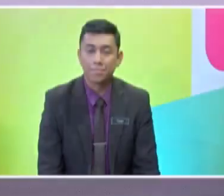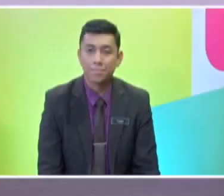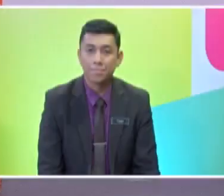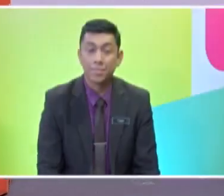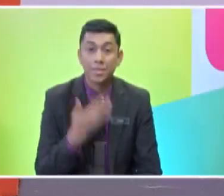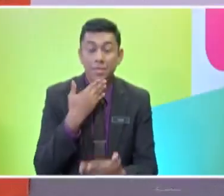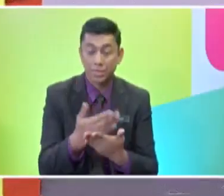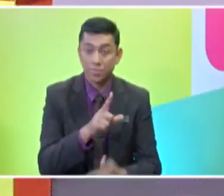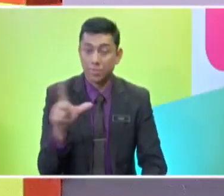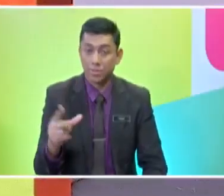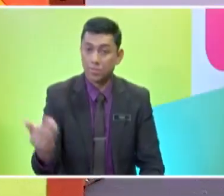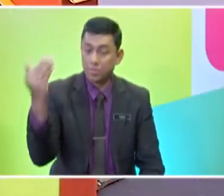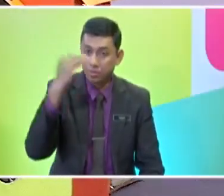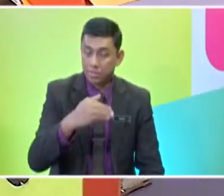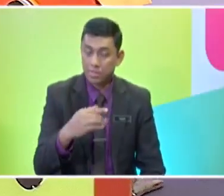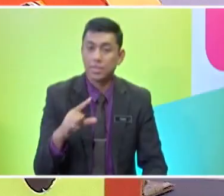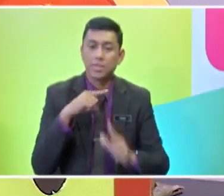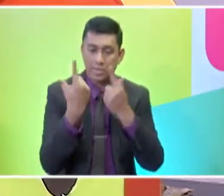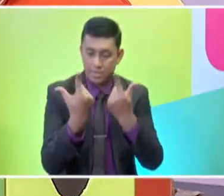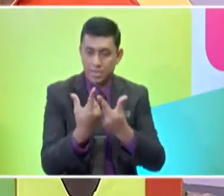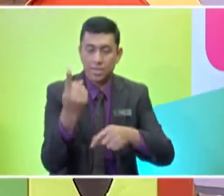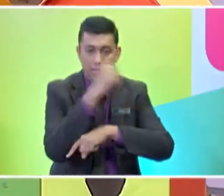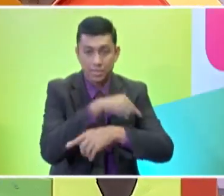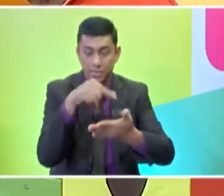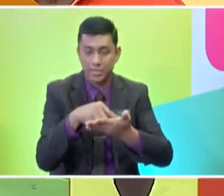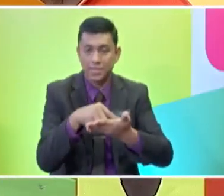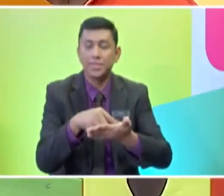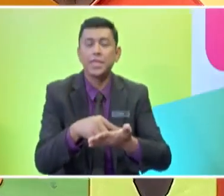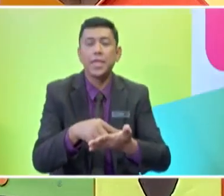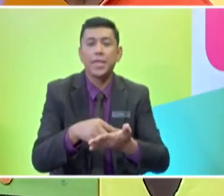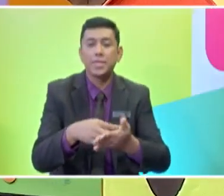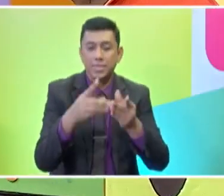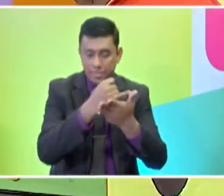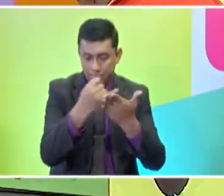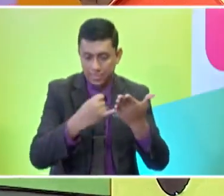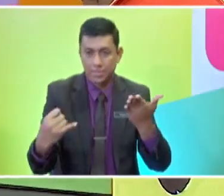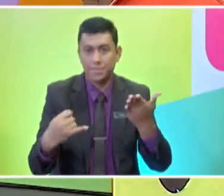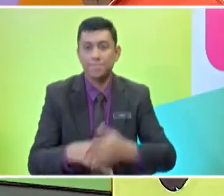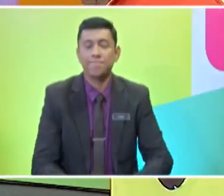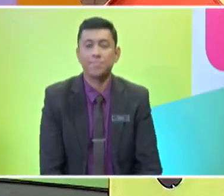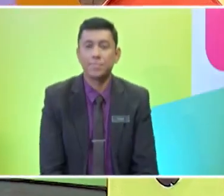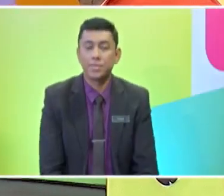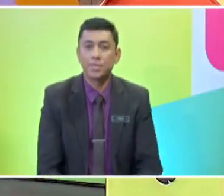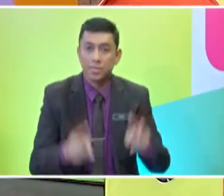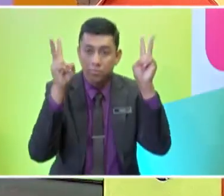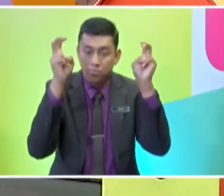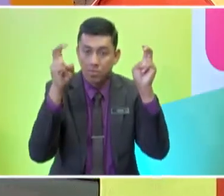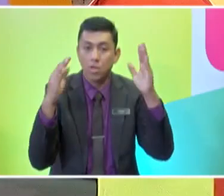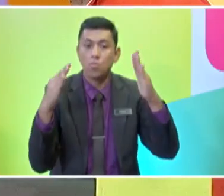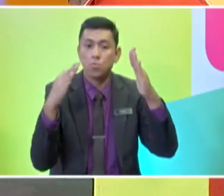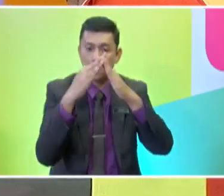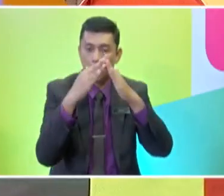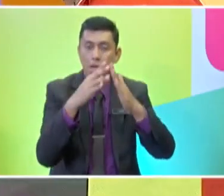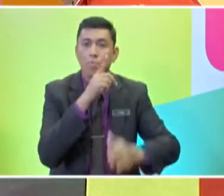Baiklah Jong masuk ke kelas hari ini mata pelajaran kita pendidikan seni visual dan tajuk kita rumah